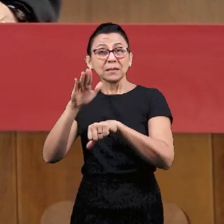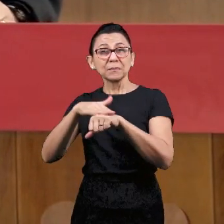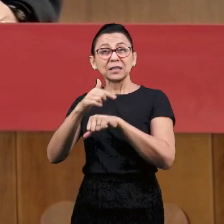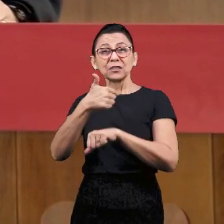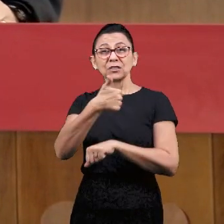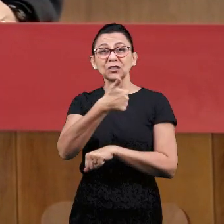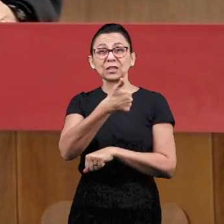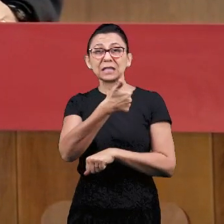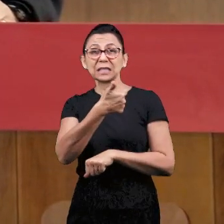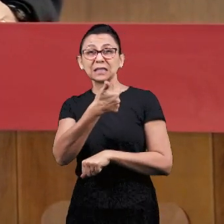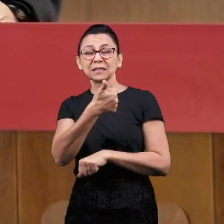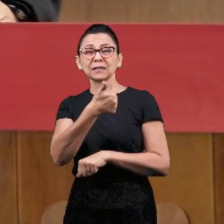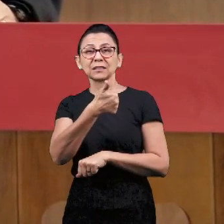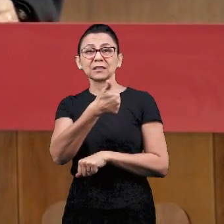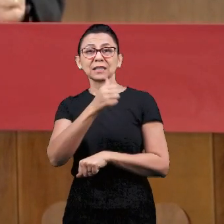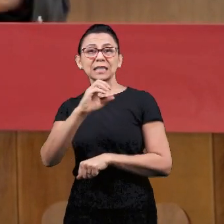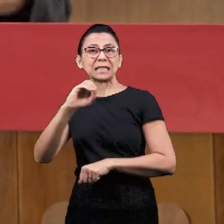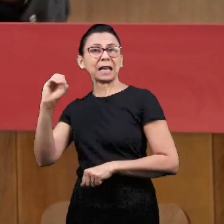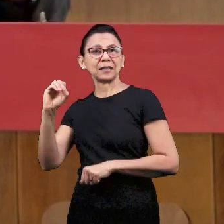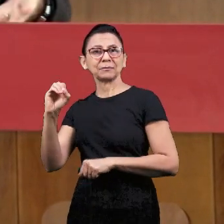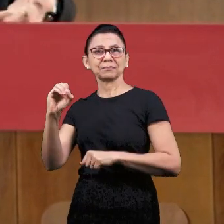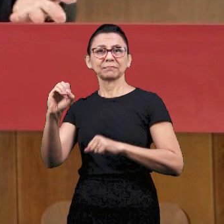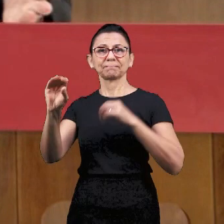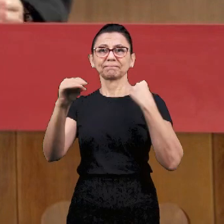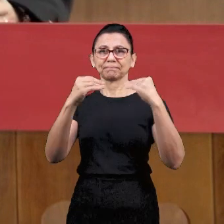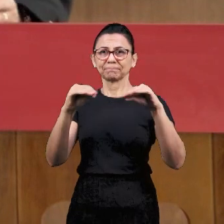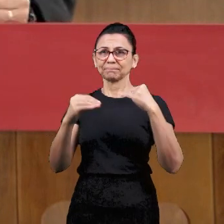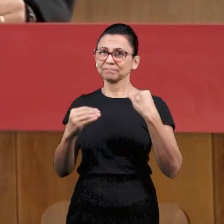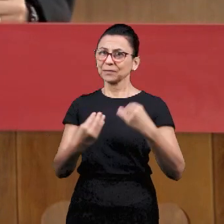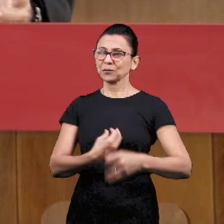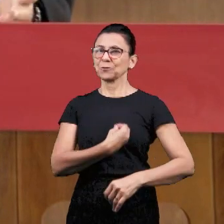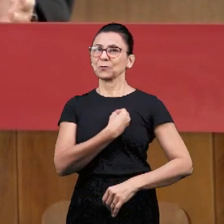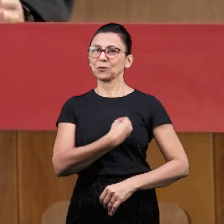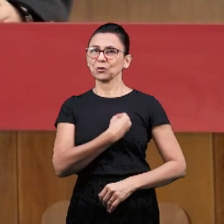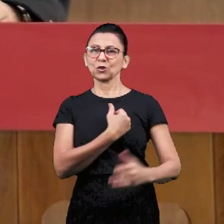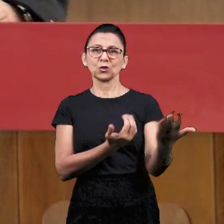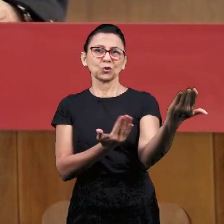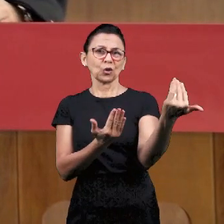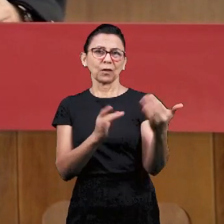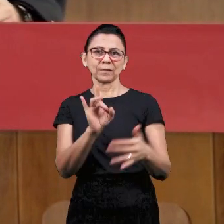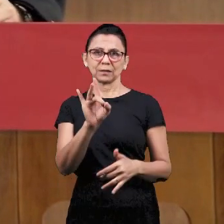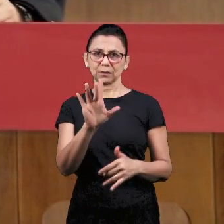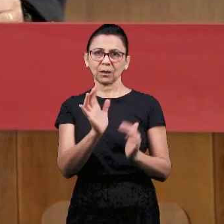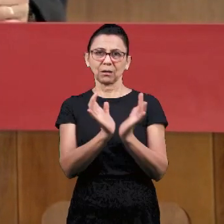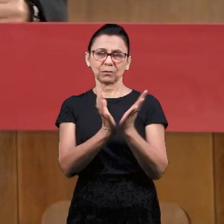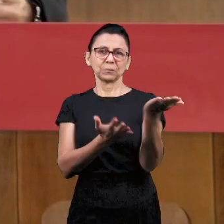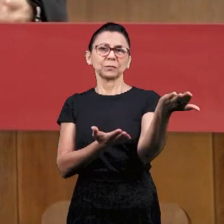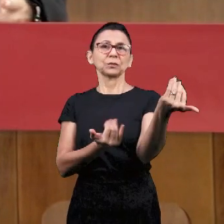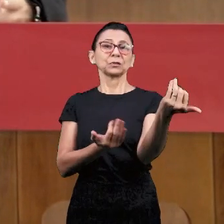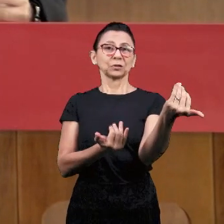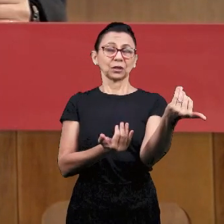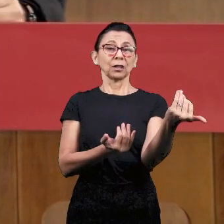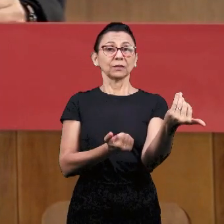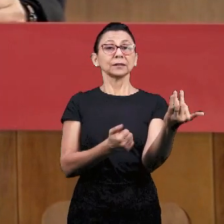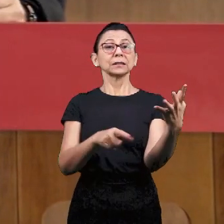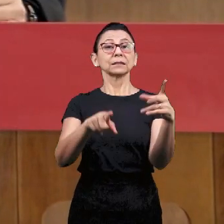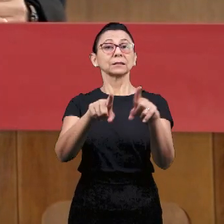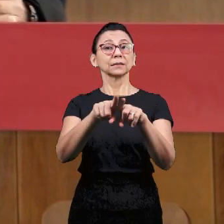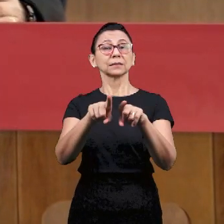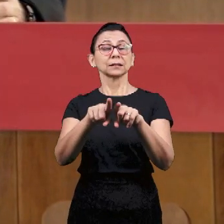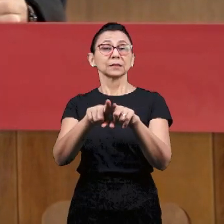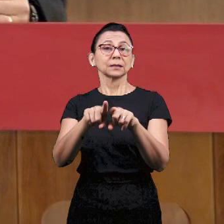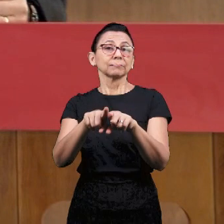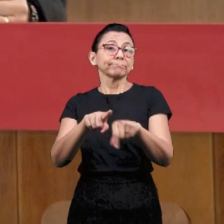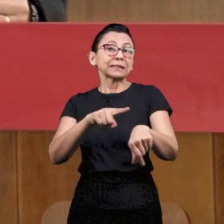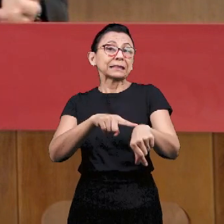pour cette école publique dominicale avec la participation des jeunes, des vidéos des jeunes gens. Et d'ailleurs, on n'a pas le temps